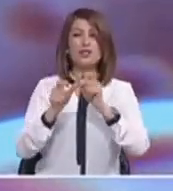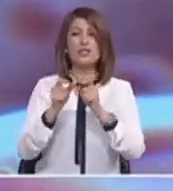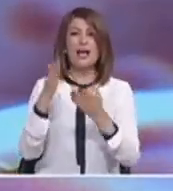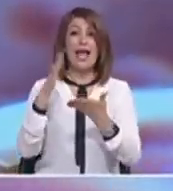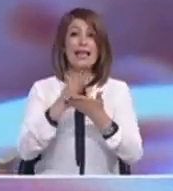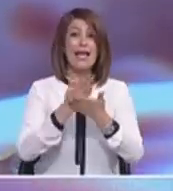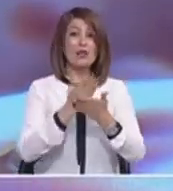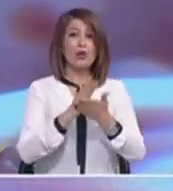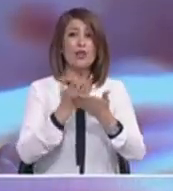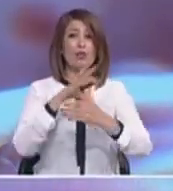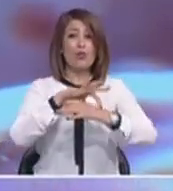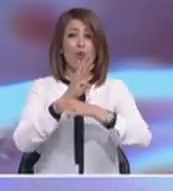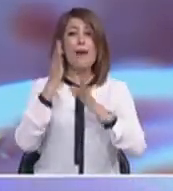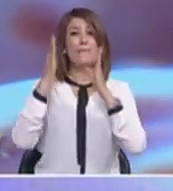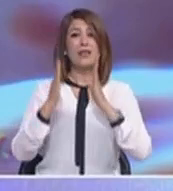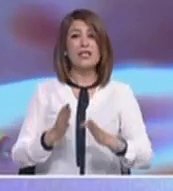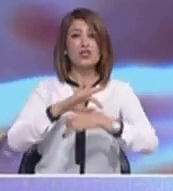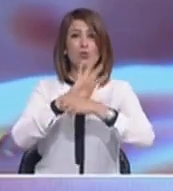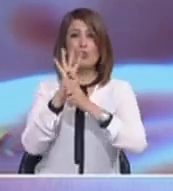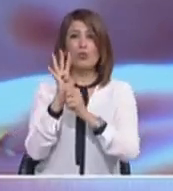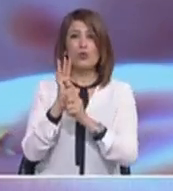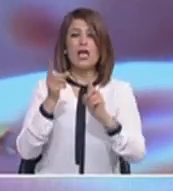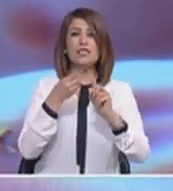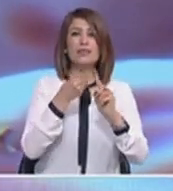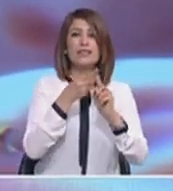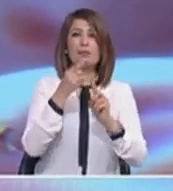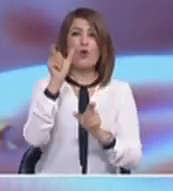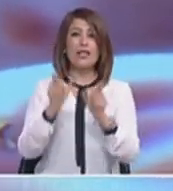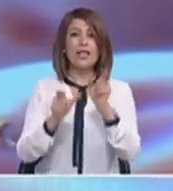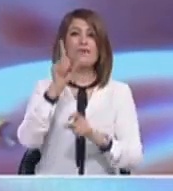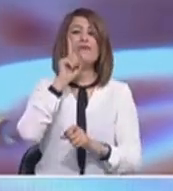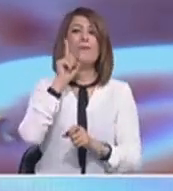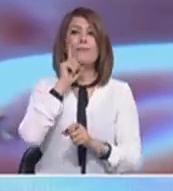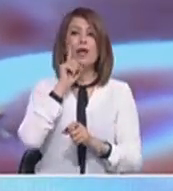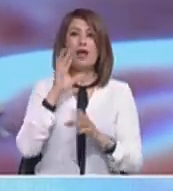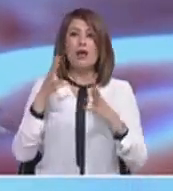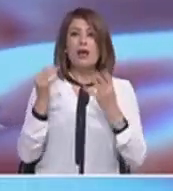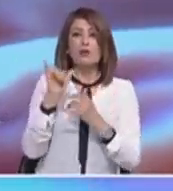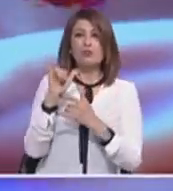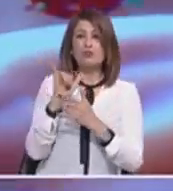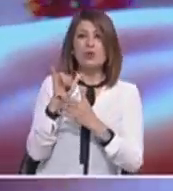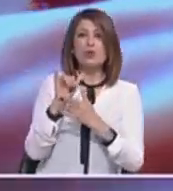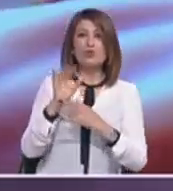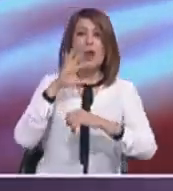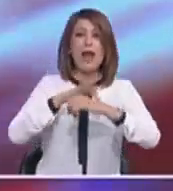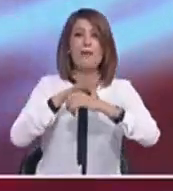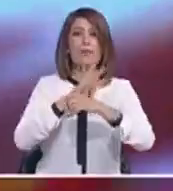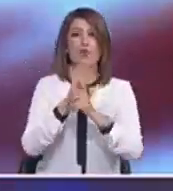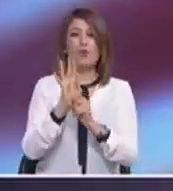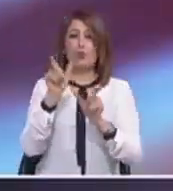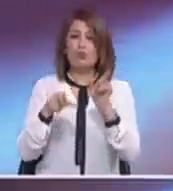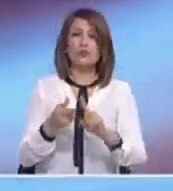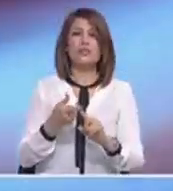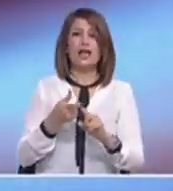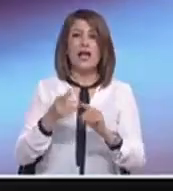اه بس نحنا يكونوا حاملات ال اه مستشفى اه